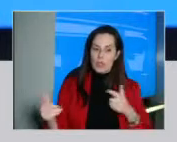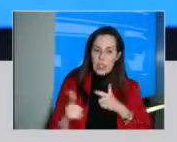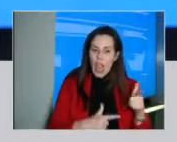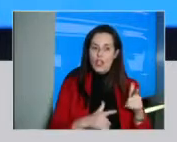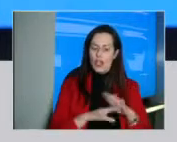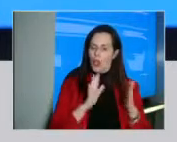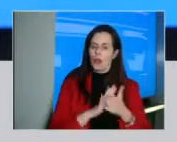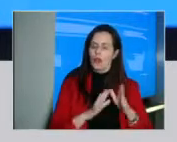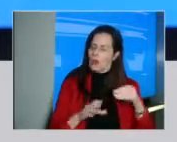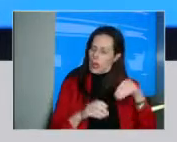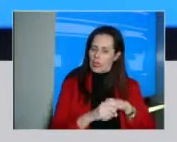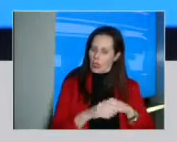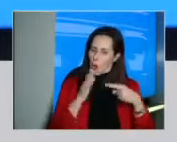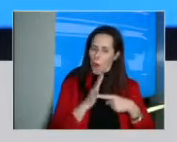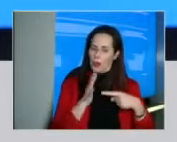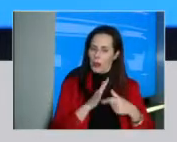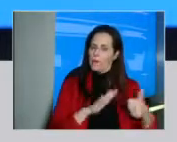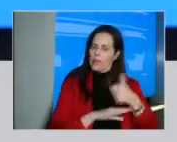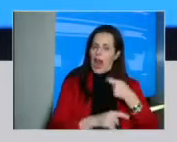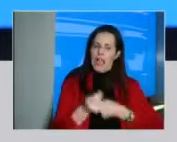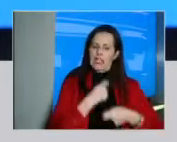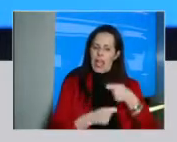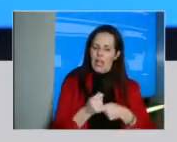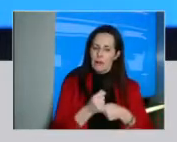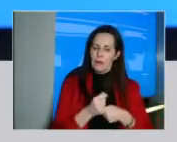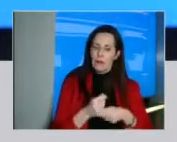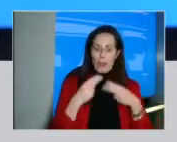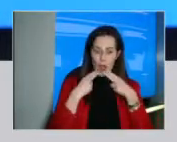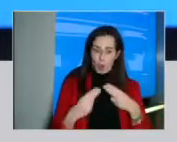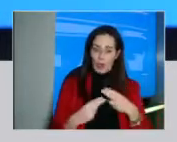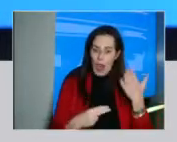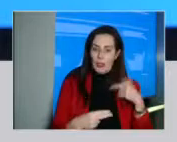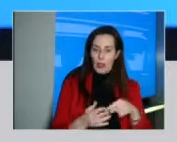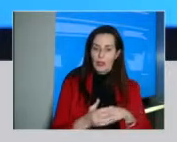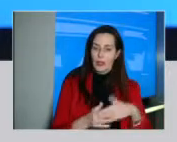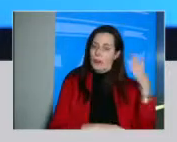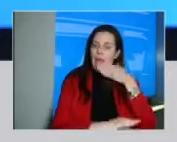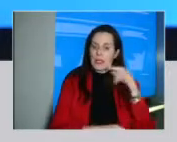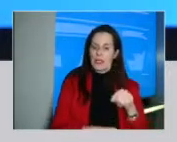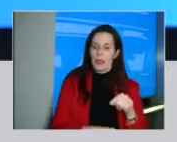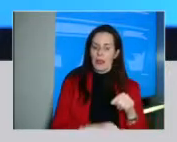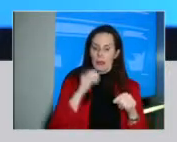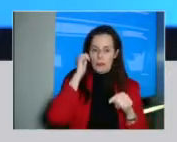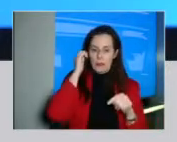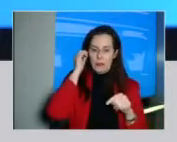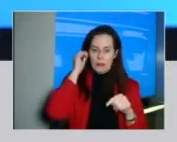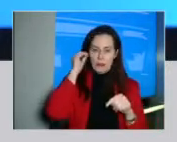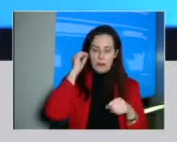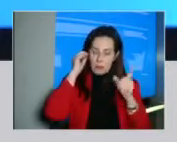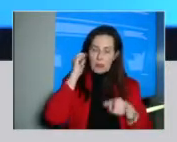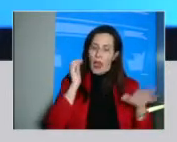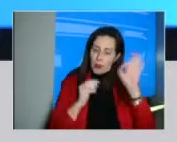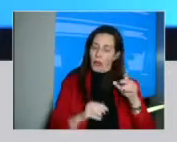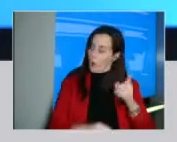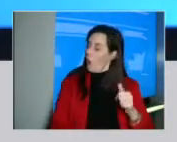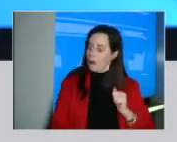שלהם, הכנסנו במודלים של מנהל עסקים, והתוצאה הייתה שמדינת ישראל היא צריכה עדיין גיוס